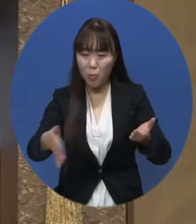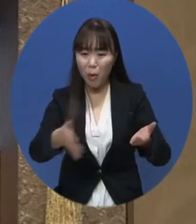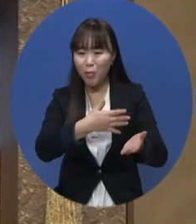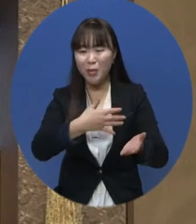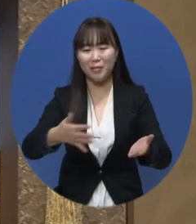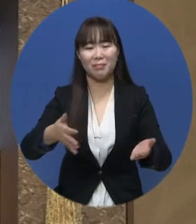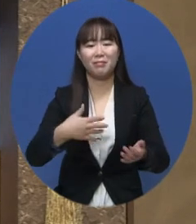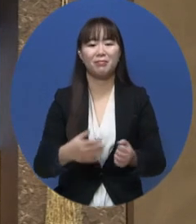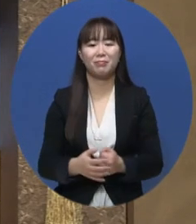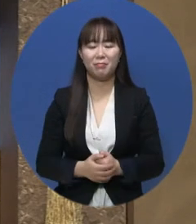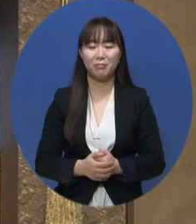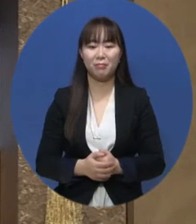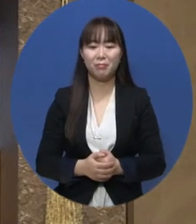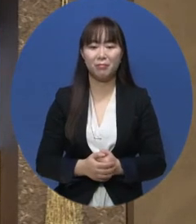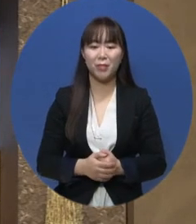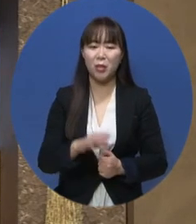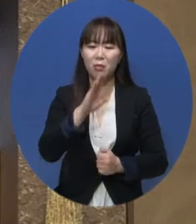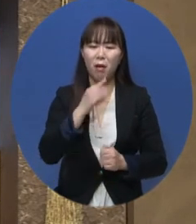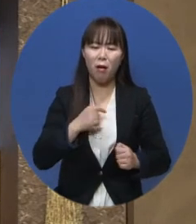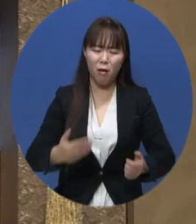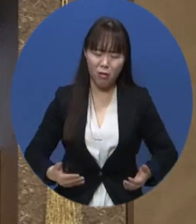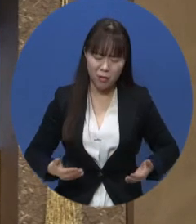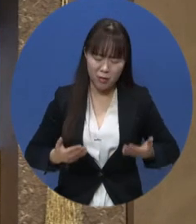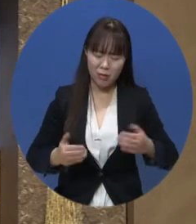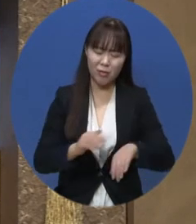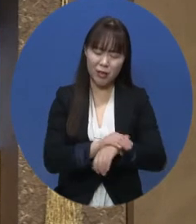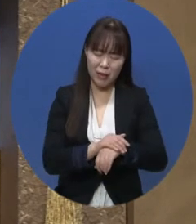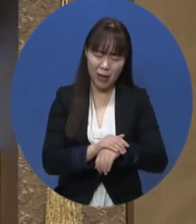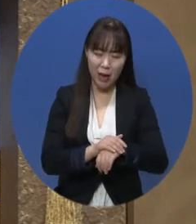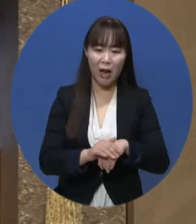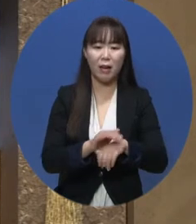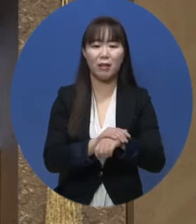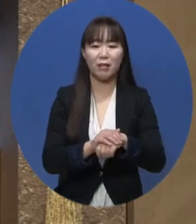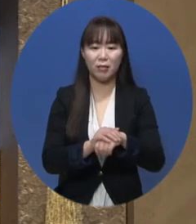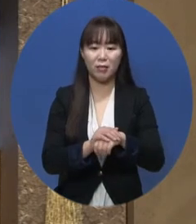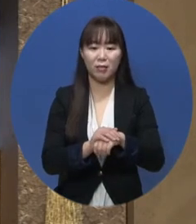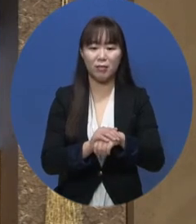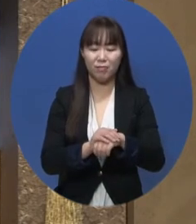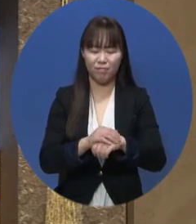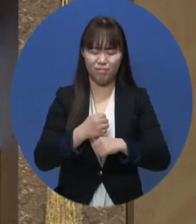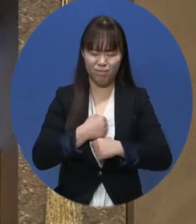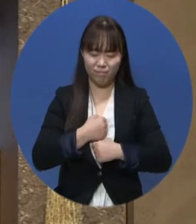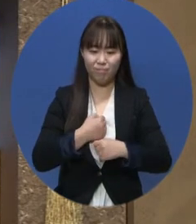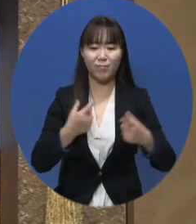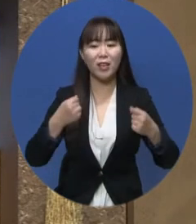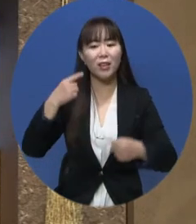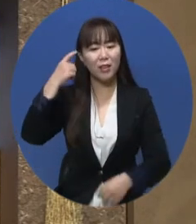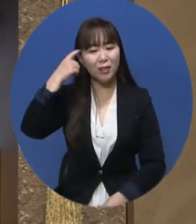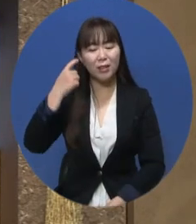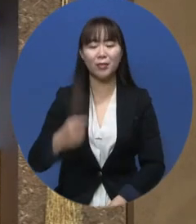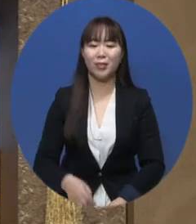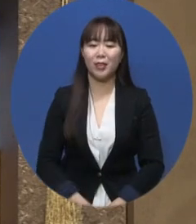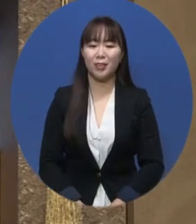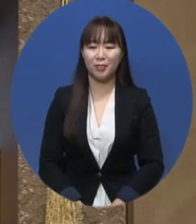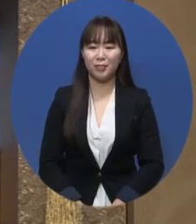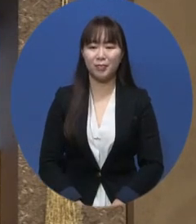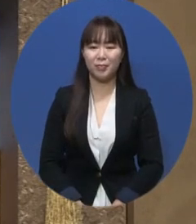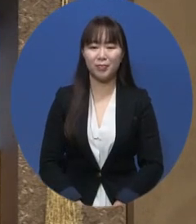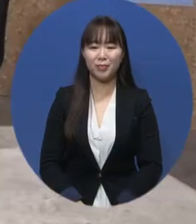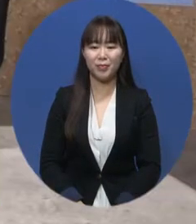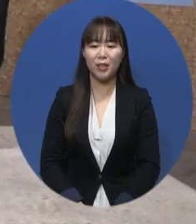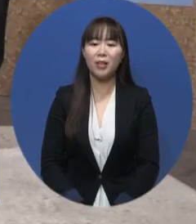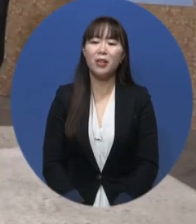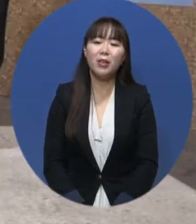없고요. 네. 정말 헌신적으로 이렇게 지금 잘 지키고 있다고 생각을 합니다. 네.